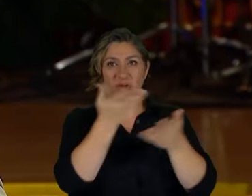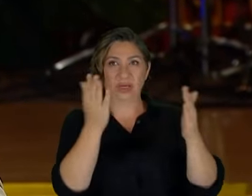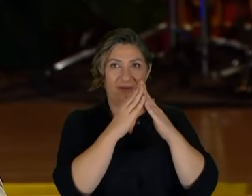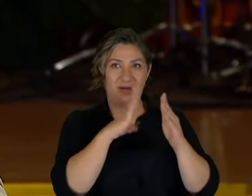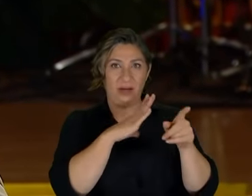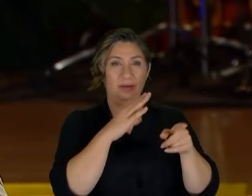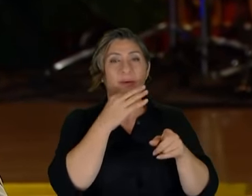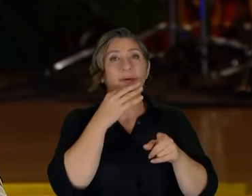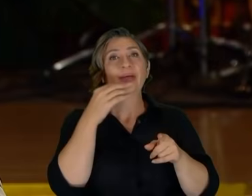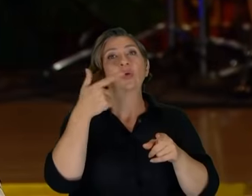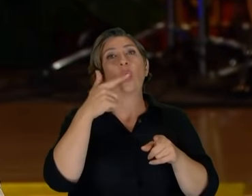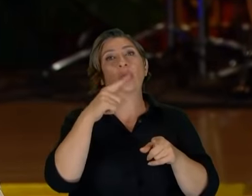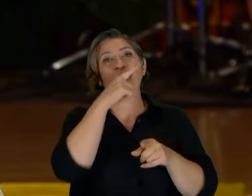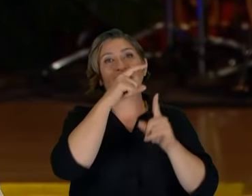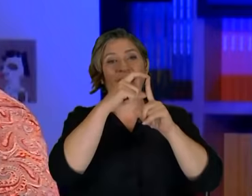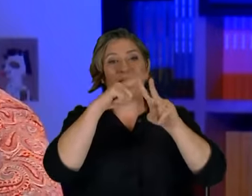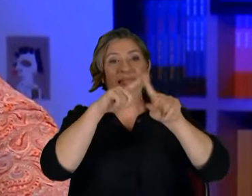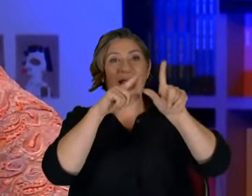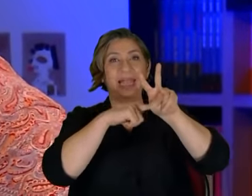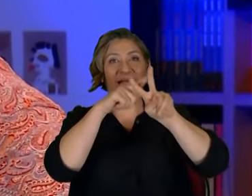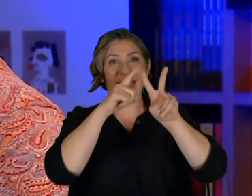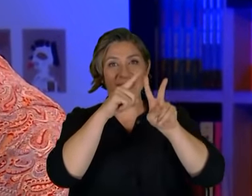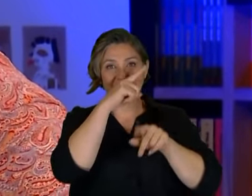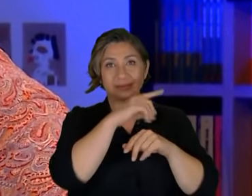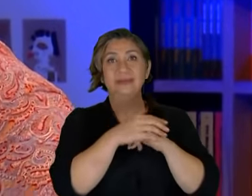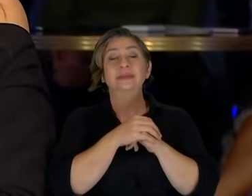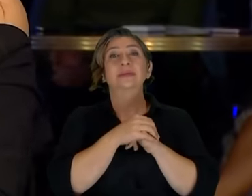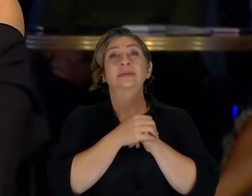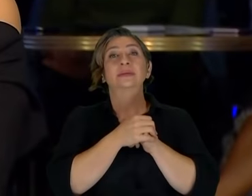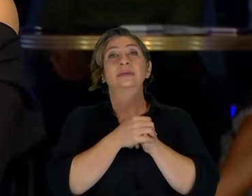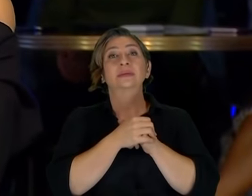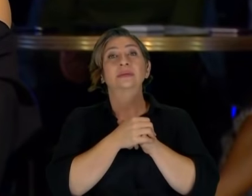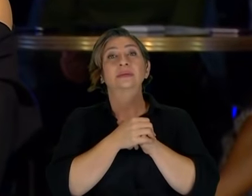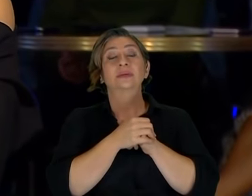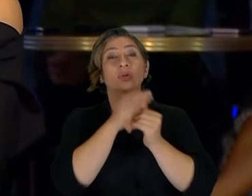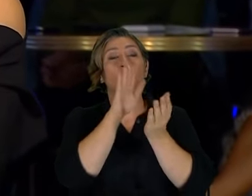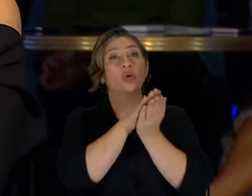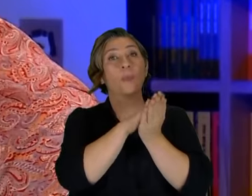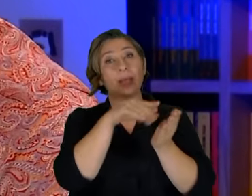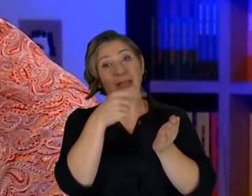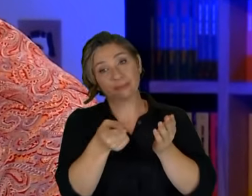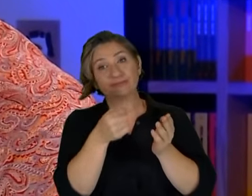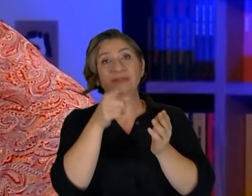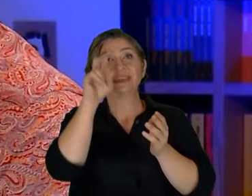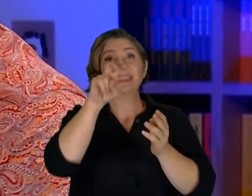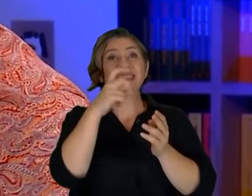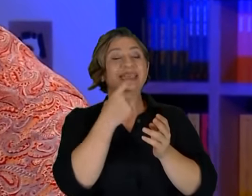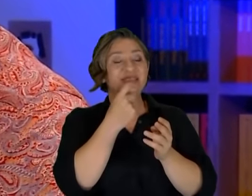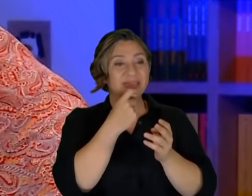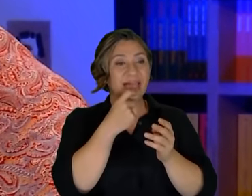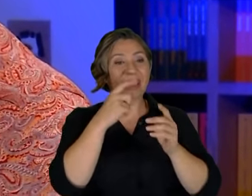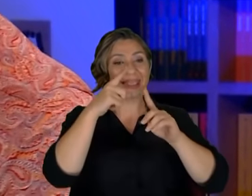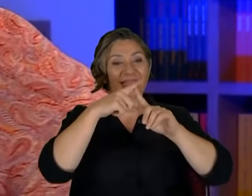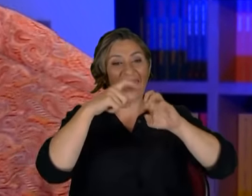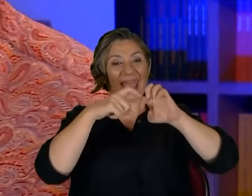var. Köyde bakıyoruz, Dalyan'da. Ortacı yaşıyoruz. Ondan sonra köpeğimizin ismi Barut. O da 8 yaşında.